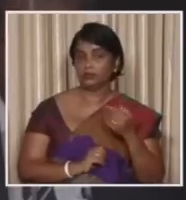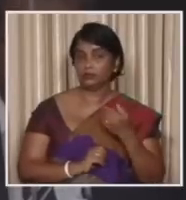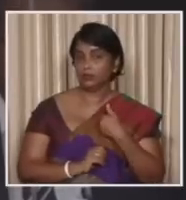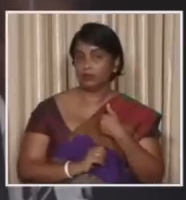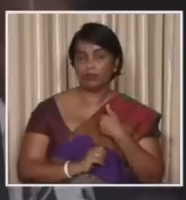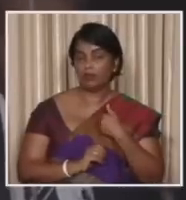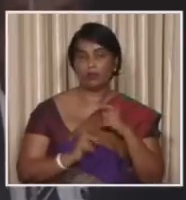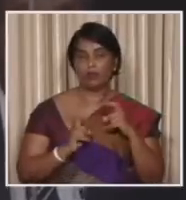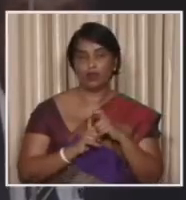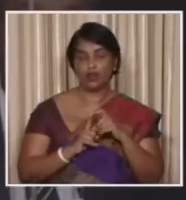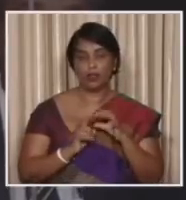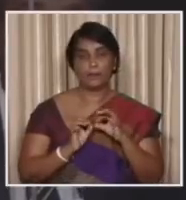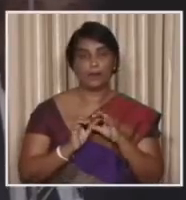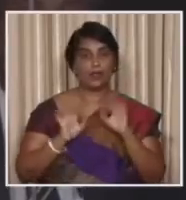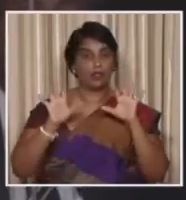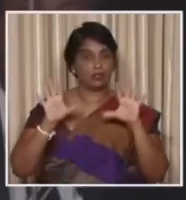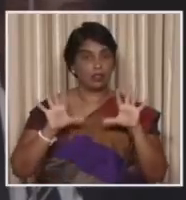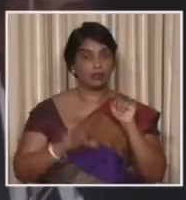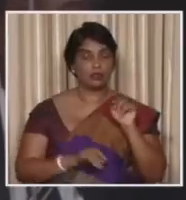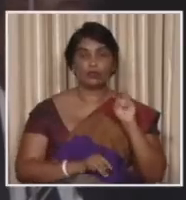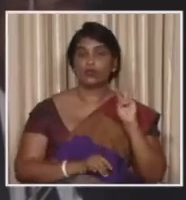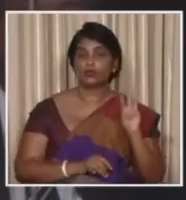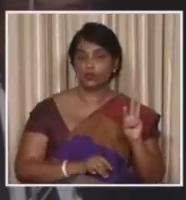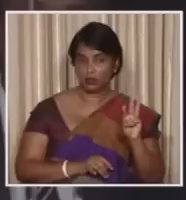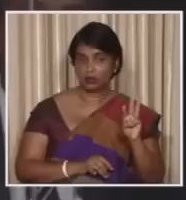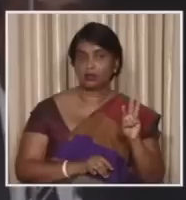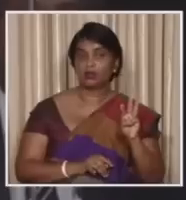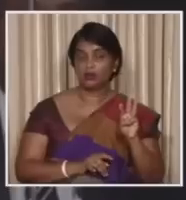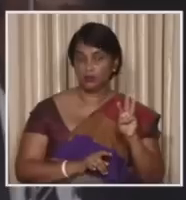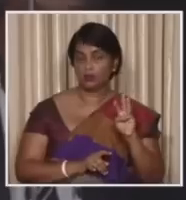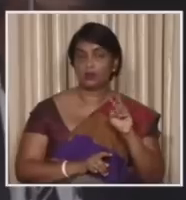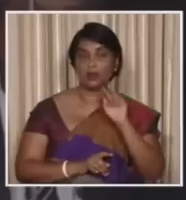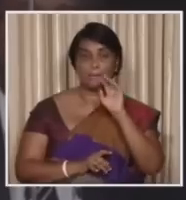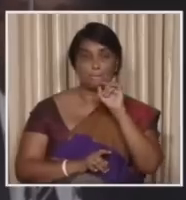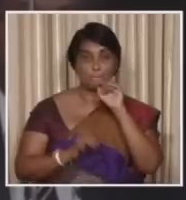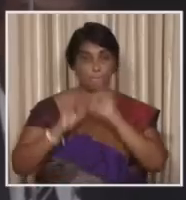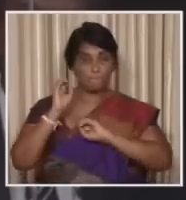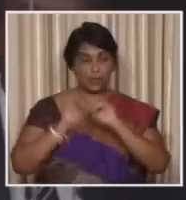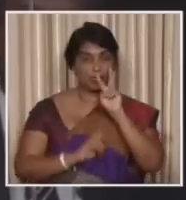पाकिस्तान डॉलर बिलियन दहाय दसम तुनाई प्रतिशत दिखाई दसम हाय